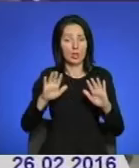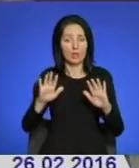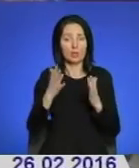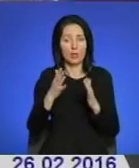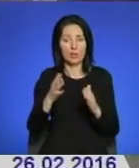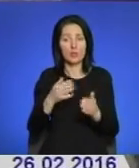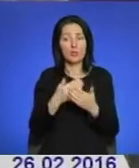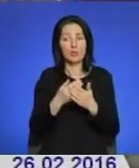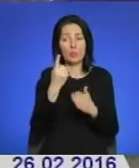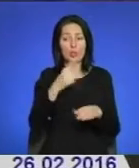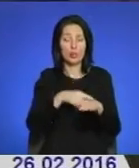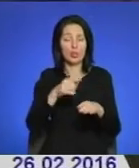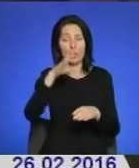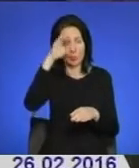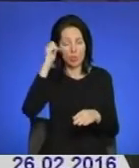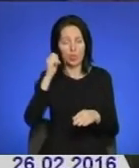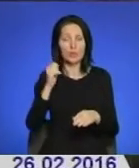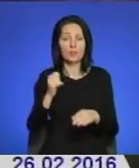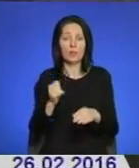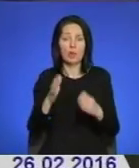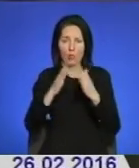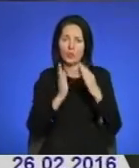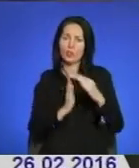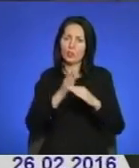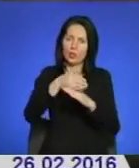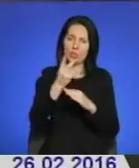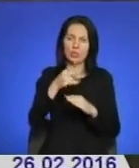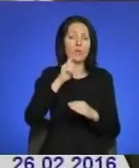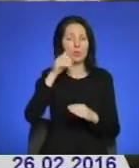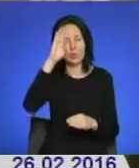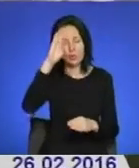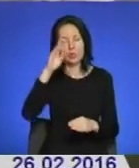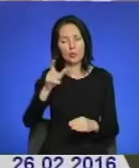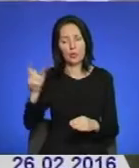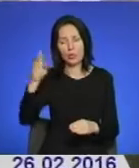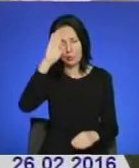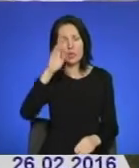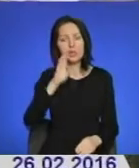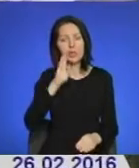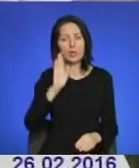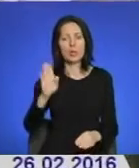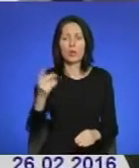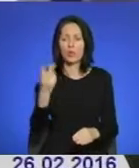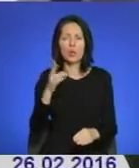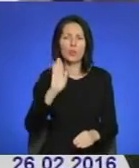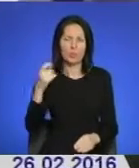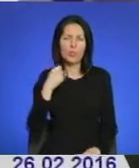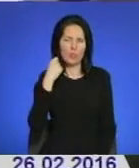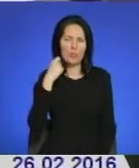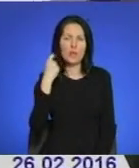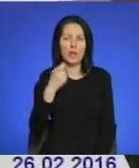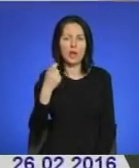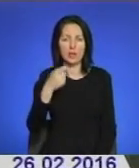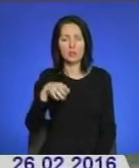1 години ночі до її будинку увірвалися двоє молодих людей – чоловік та жінка. Обоє були в нетверезому стані. Пенсіонерку